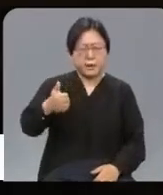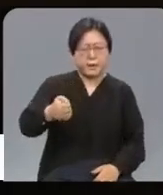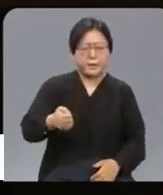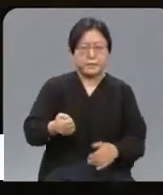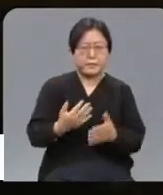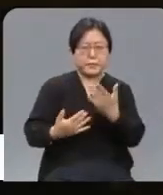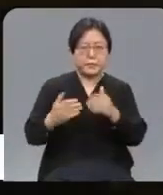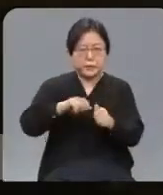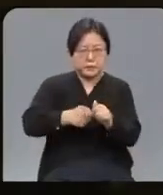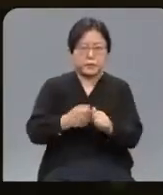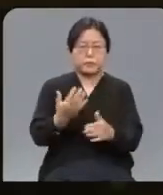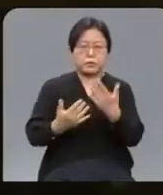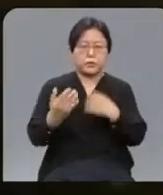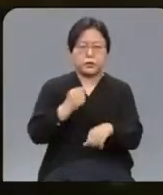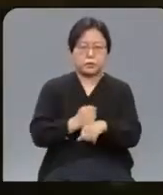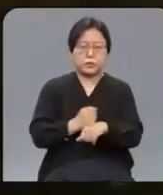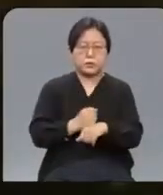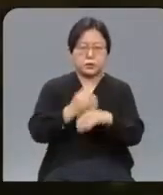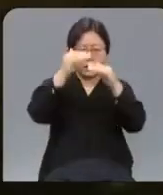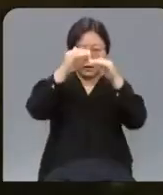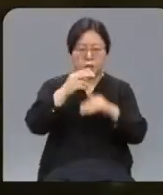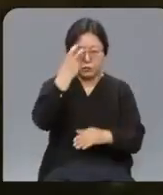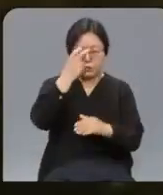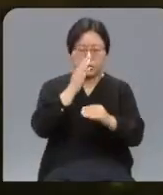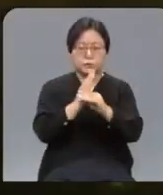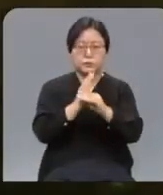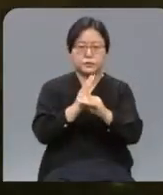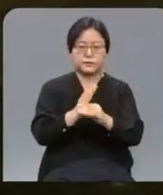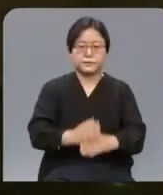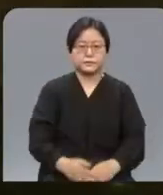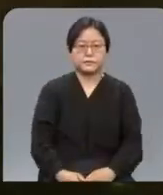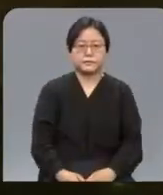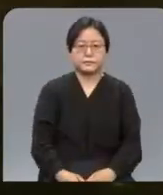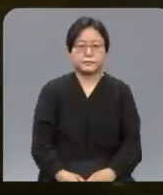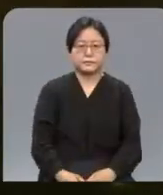지른 것으로 보고 정확한 화재 경위를 조사하고 있습니다